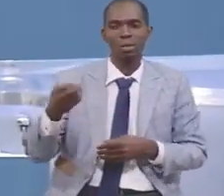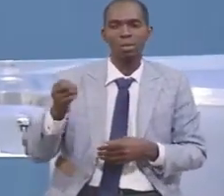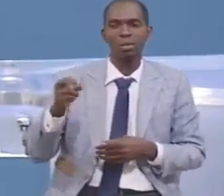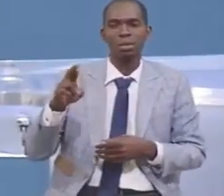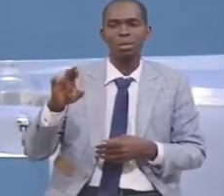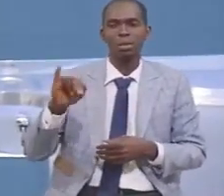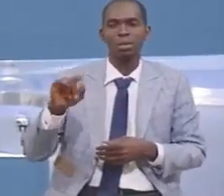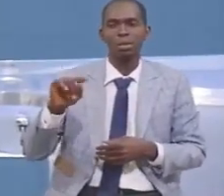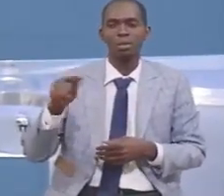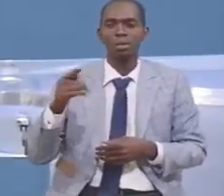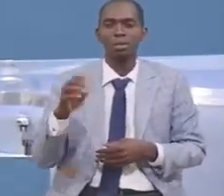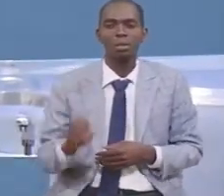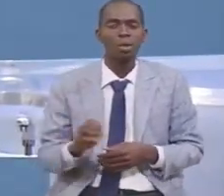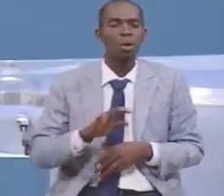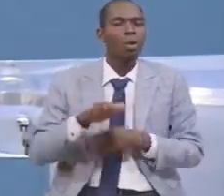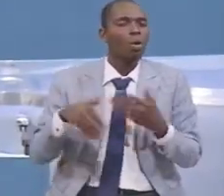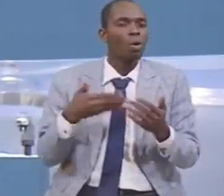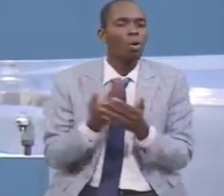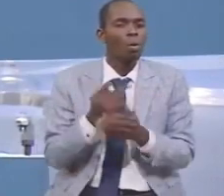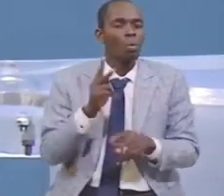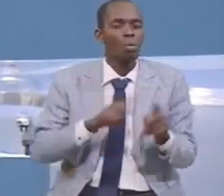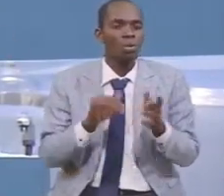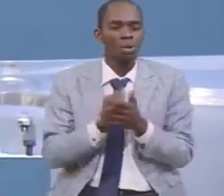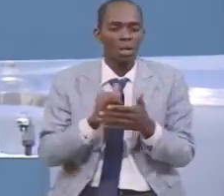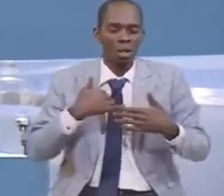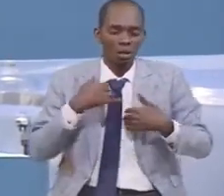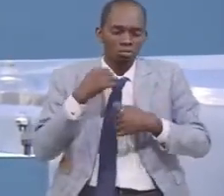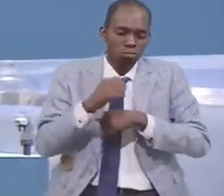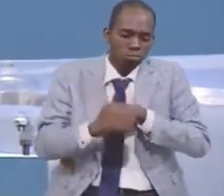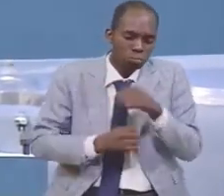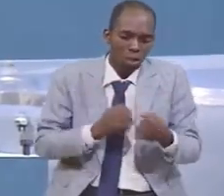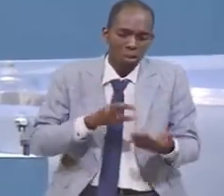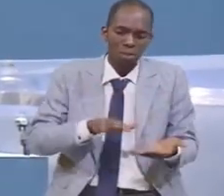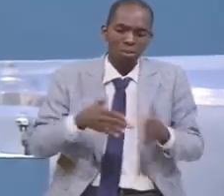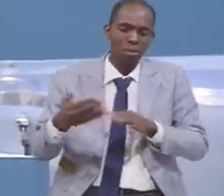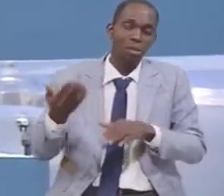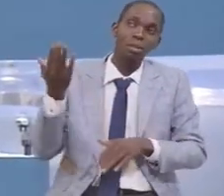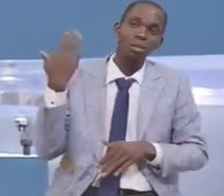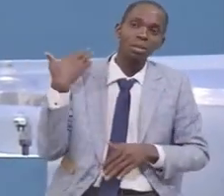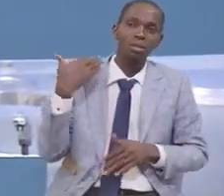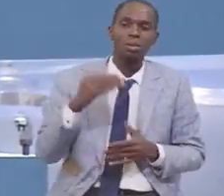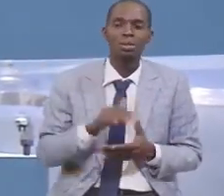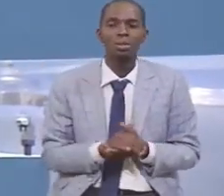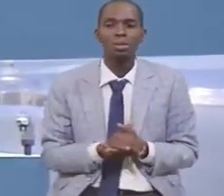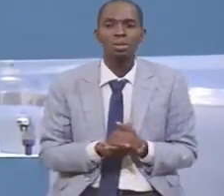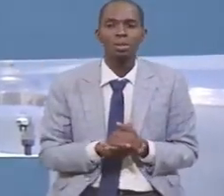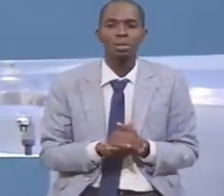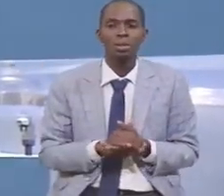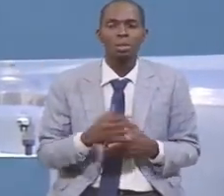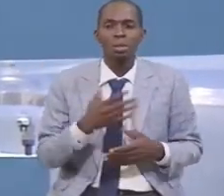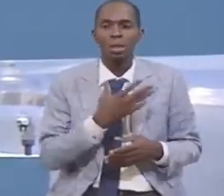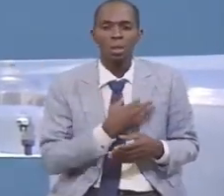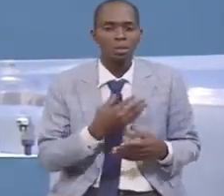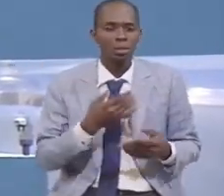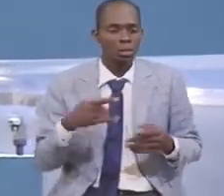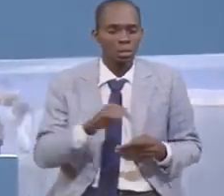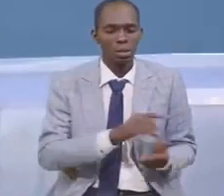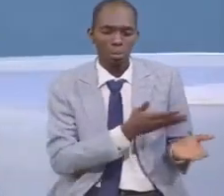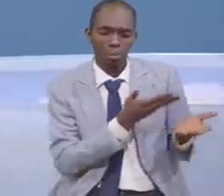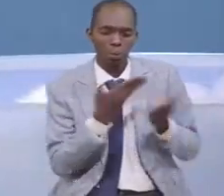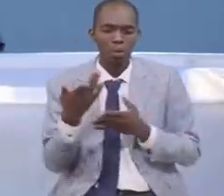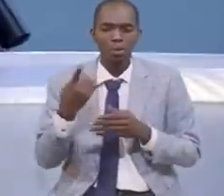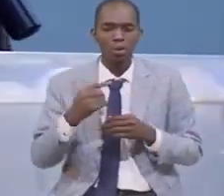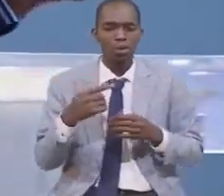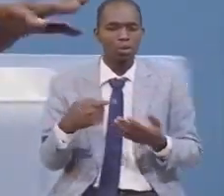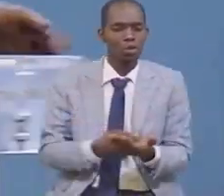people that have suffered and died. అక్కడ వారి వెనకాల చనిపోయిన వారు బాధపడ్డ వారు ఉన్నారు. Hand over the gospel unto us. వారు సువర్తమానాన్ని